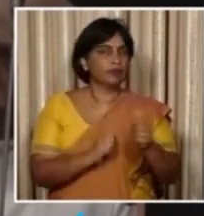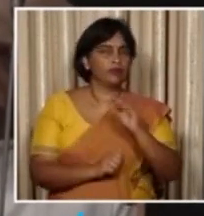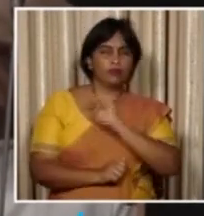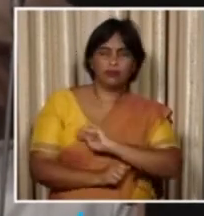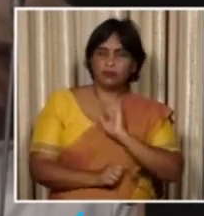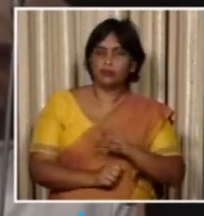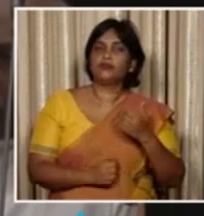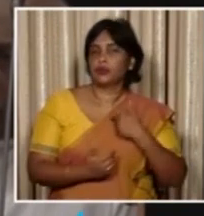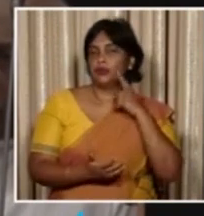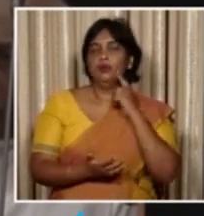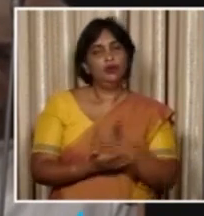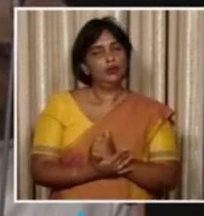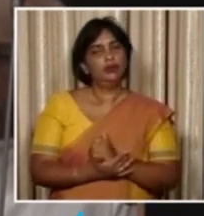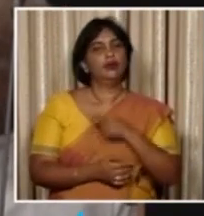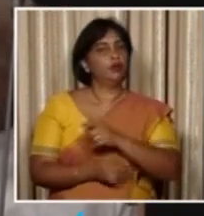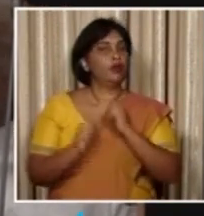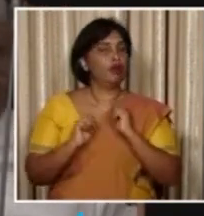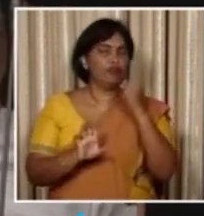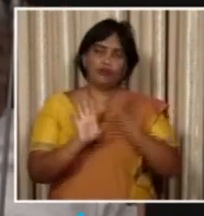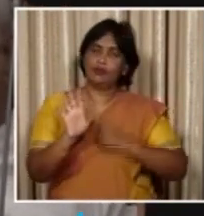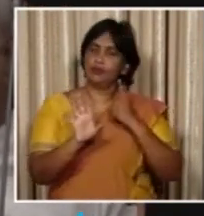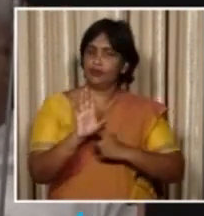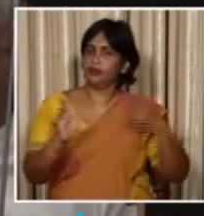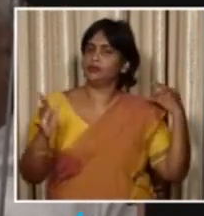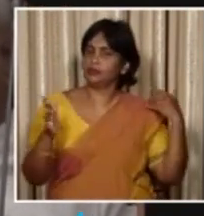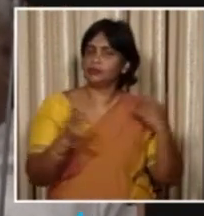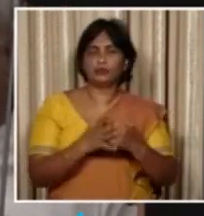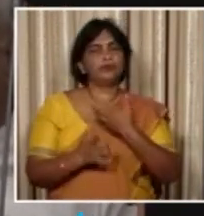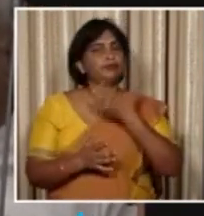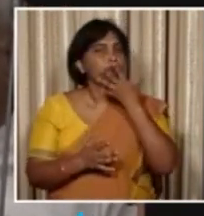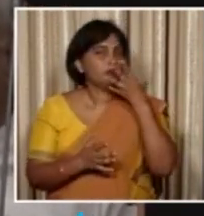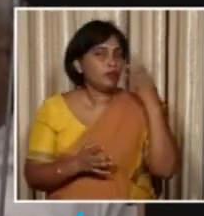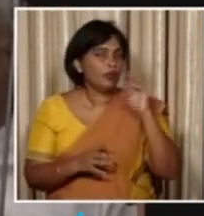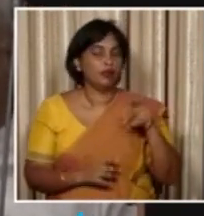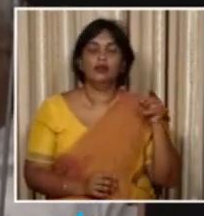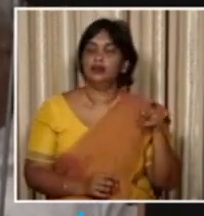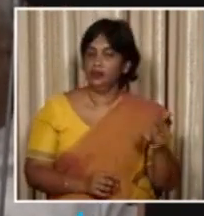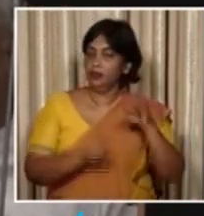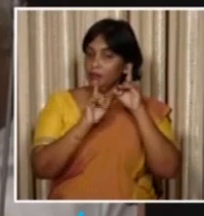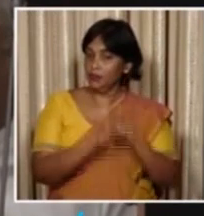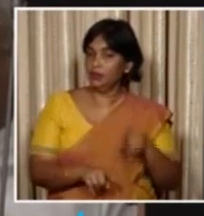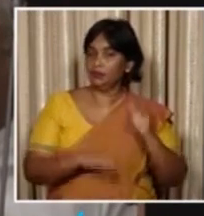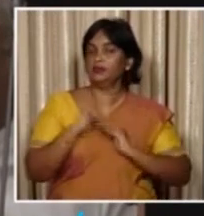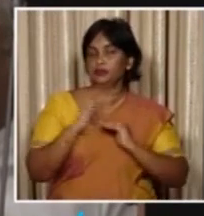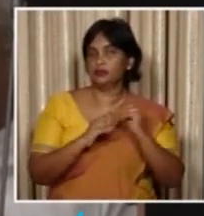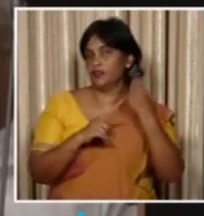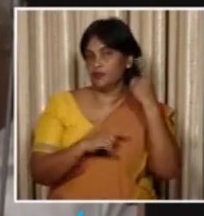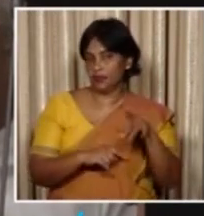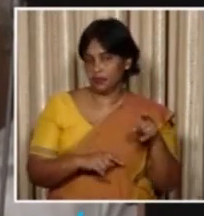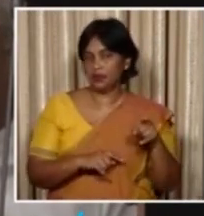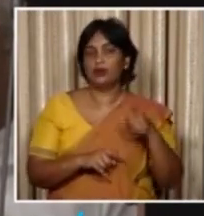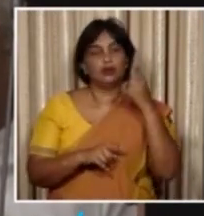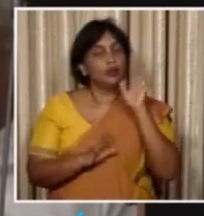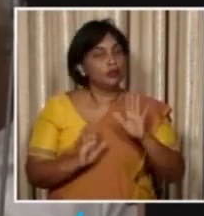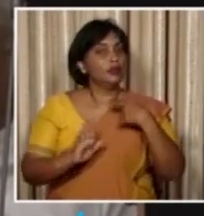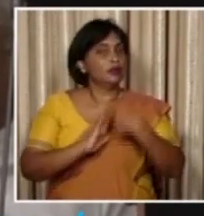ගන්න අමාරුයි. මොකද අවුරුදු ගණනාවක් අප පුරුදු පුහුණු වෙලා හිටියේ ඒ වගේ ක්‍රමයකට නිසා. ඒත්